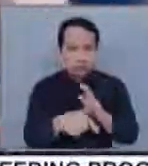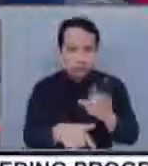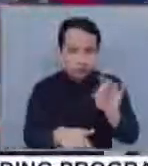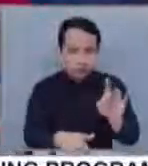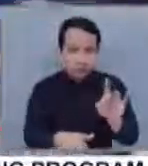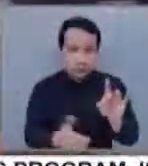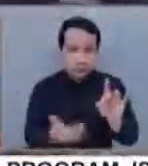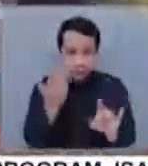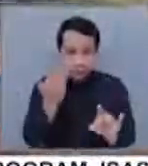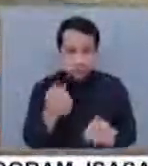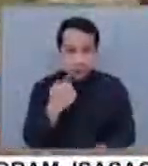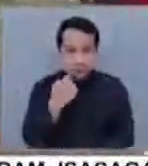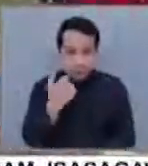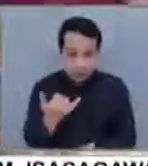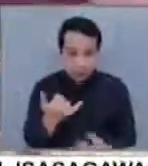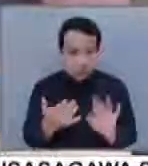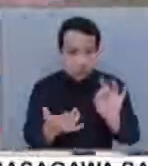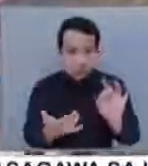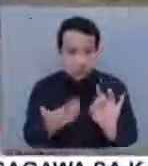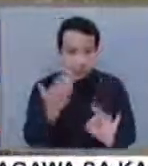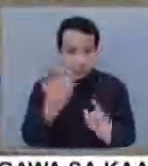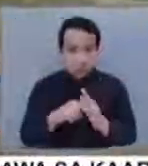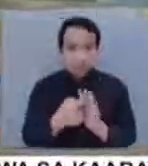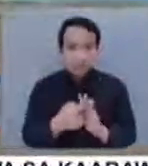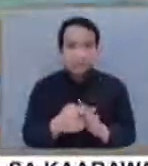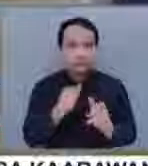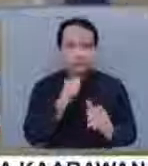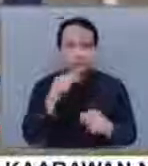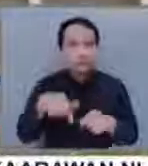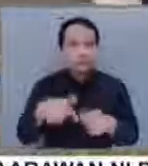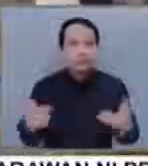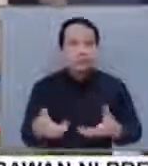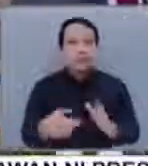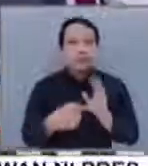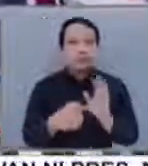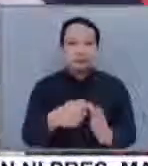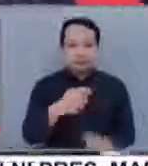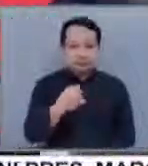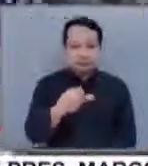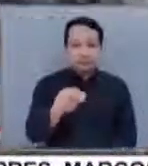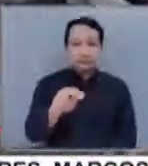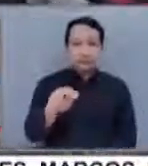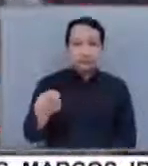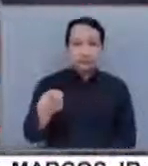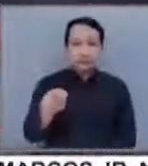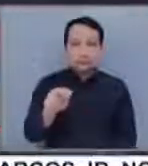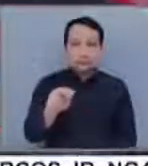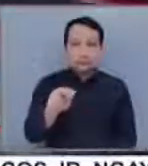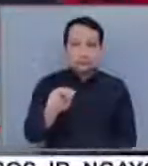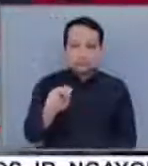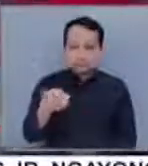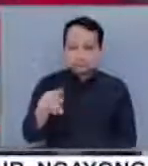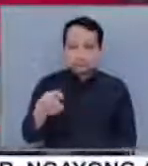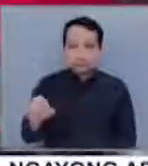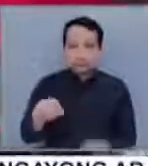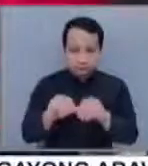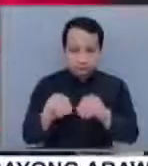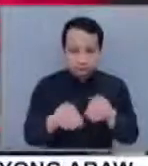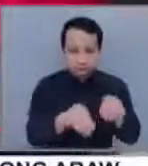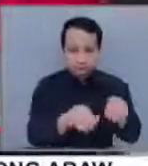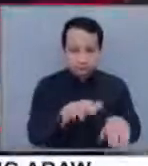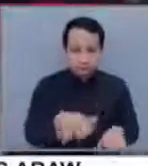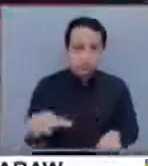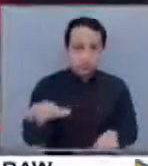ng ngayong umaga. Hindi lang dito sa San Mateo Rizal gagawin ang ganitong aktividad, kundi gagawin din